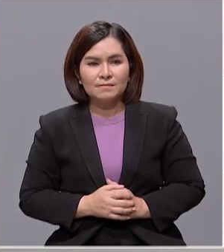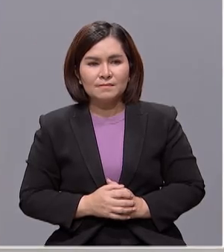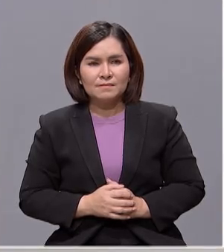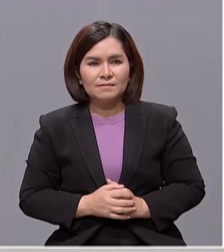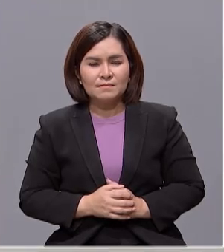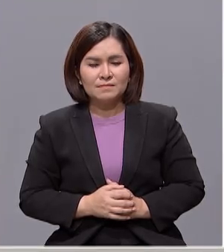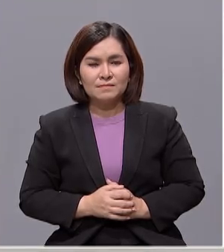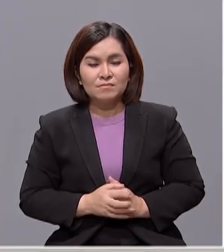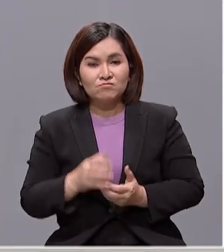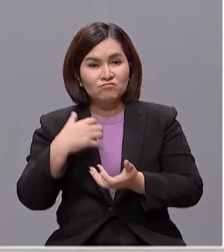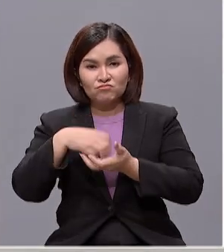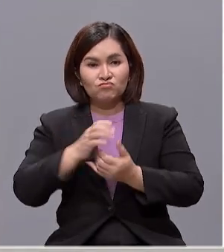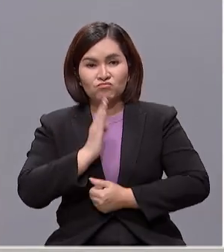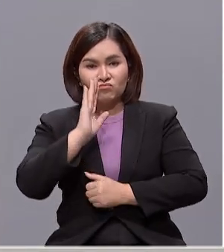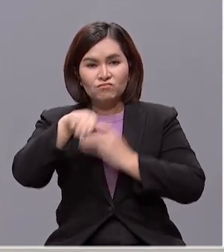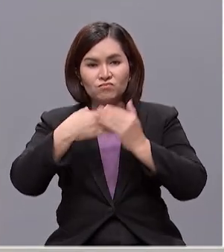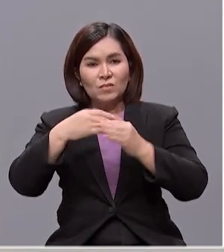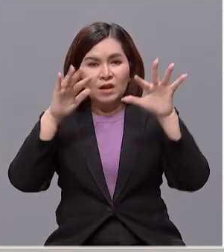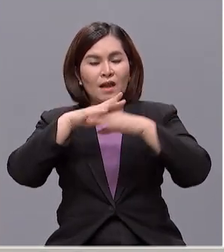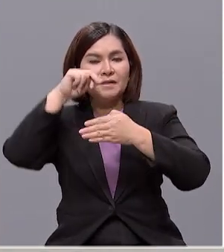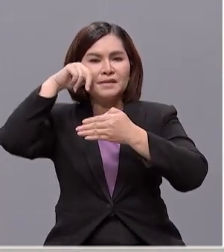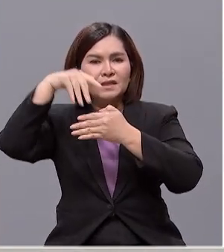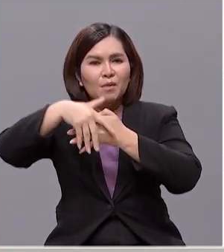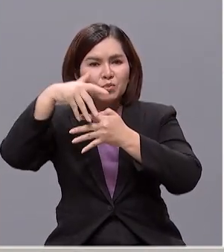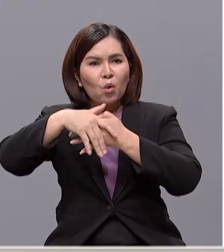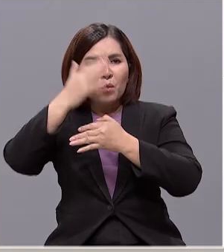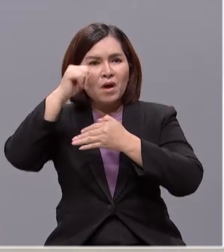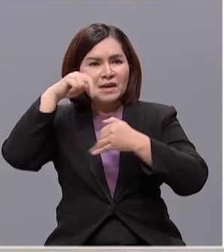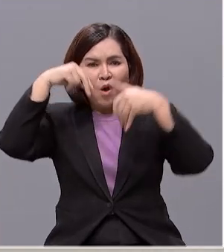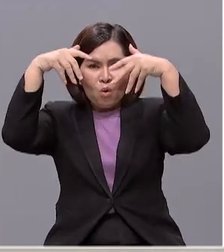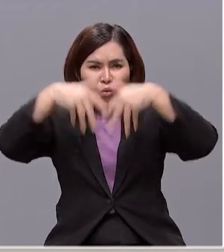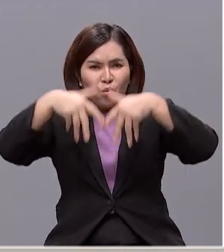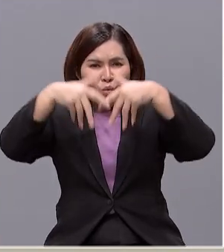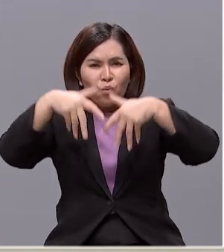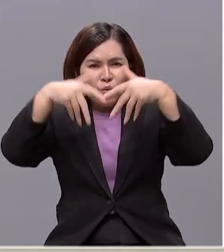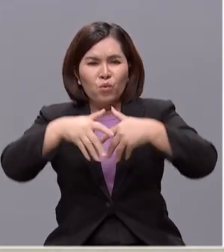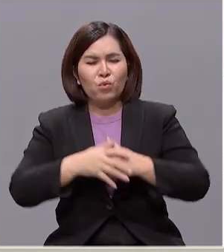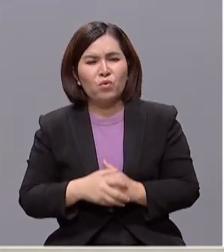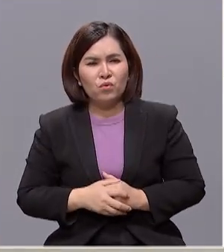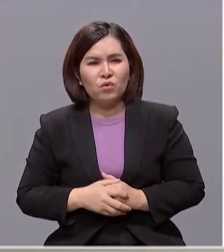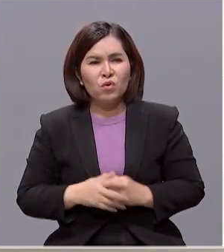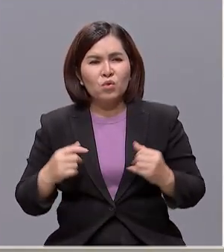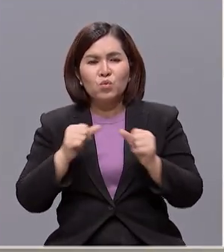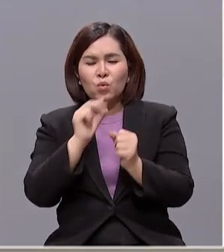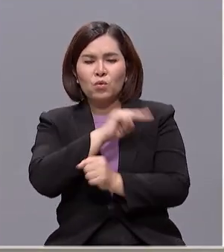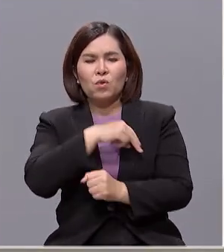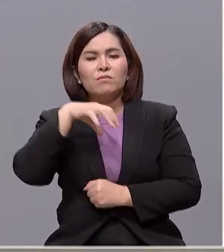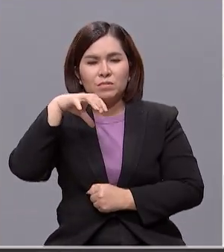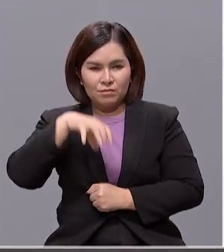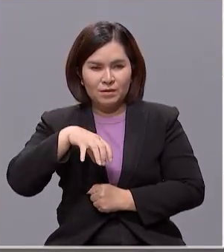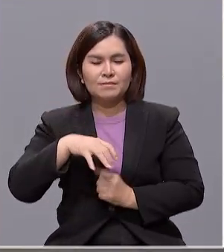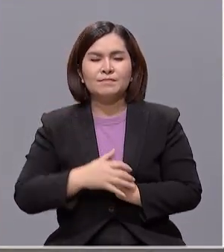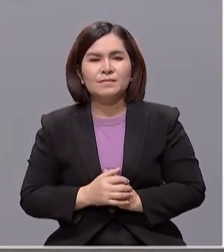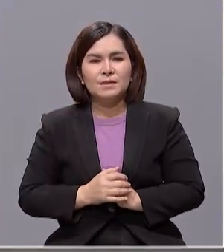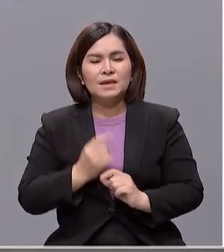ไม่ได้พูดเกินจริงเลยจะเรียกน้ำตกก็ได้หรือม่านน้ำก็ได้อ่ะตรงนั้นแล้วนี่คือกลางโรงพยาบาลเลยนะคะ